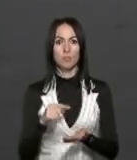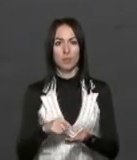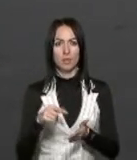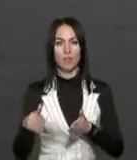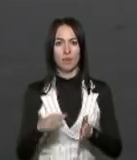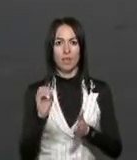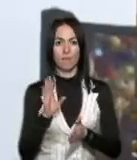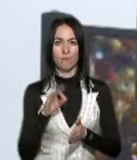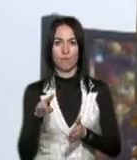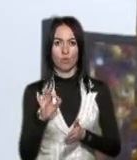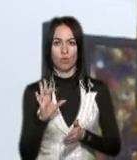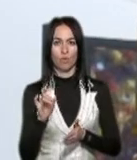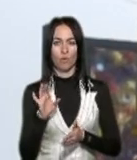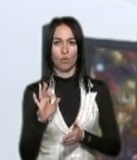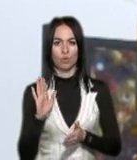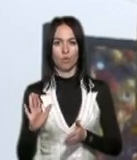Євген Водовозов.